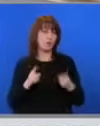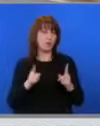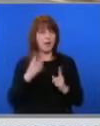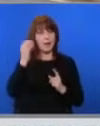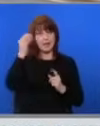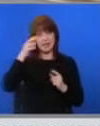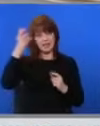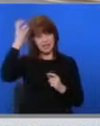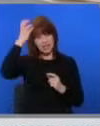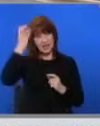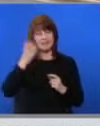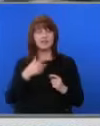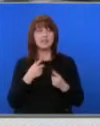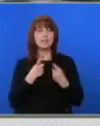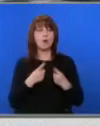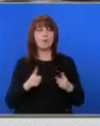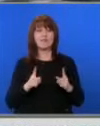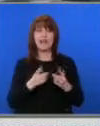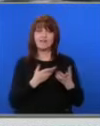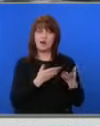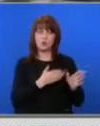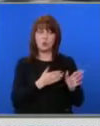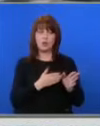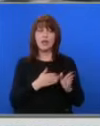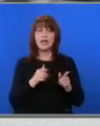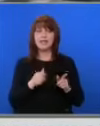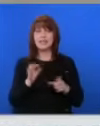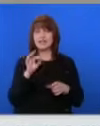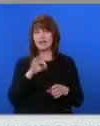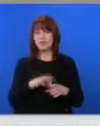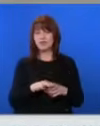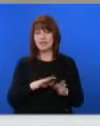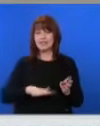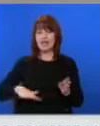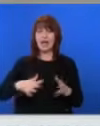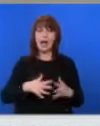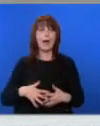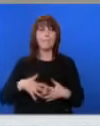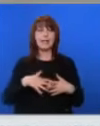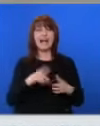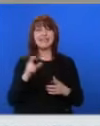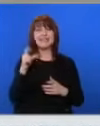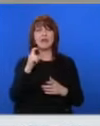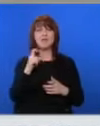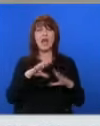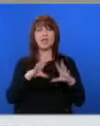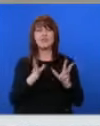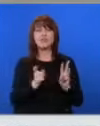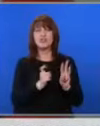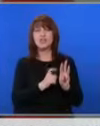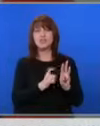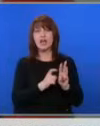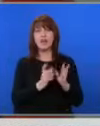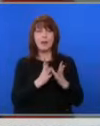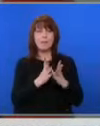Страната се управлява от крайната левица. Демократите днес гласуват и на територията Американска Самоа и във всички щати с изключение